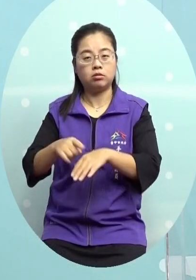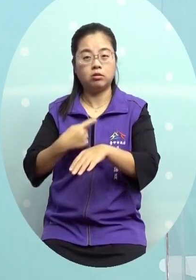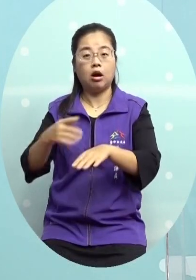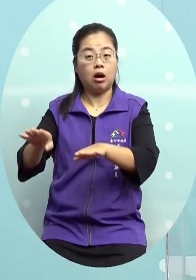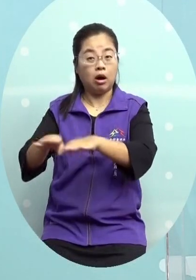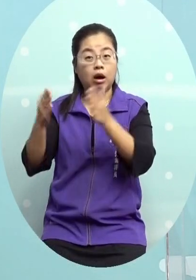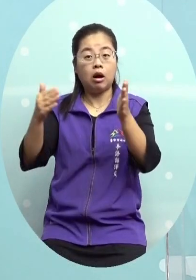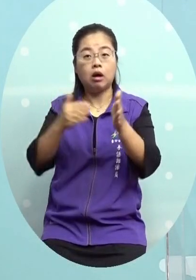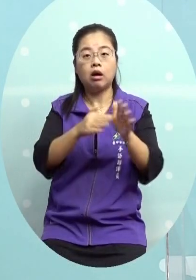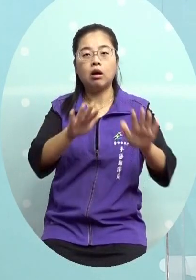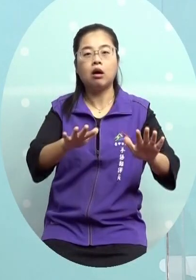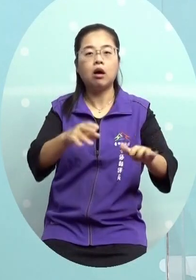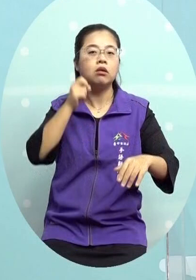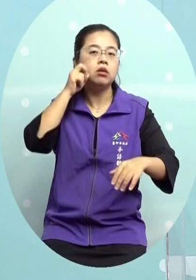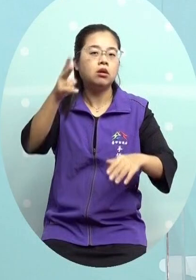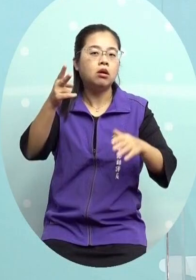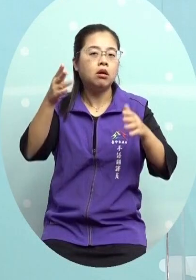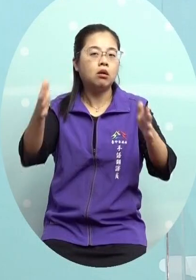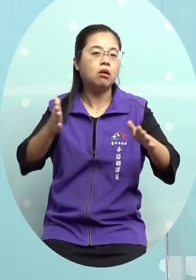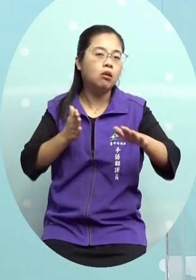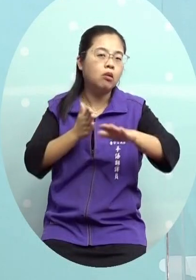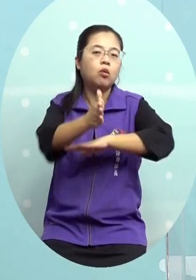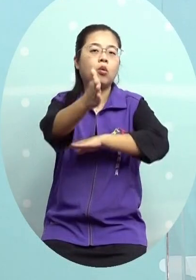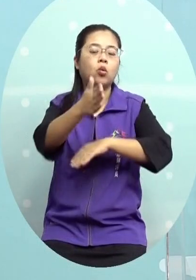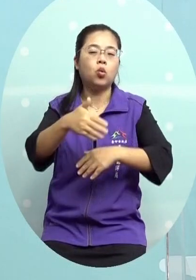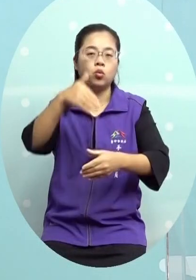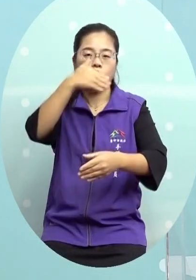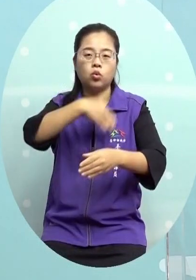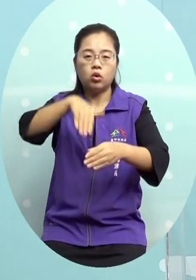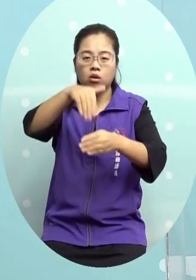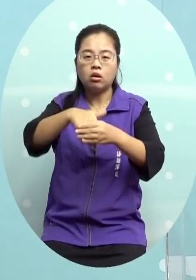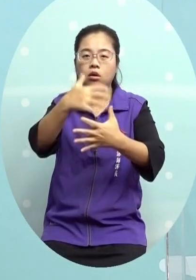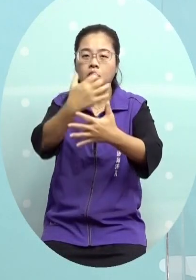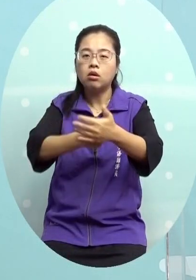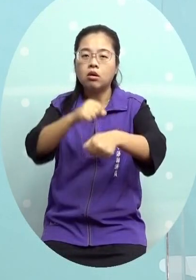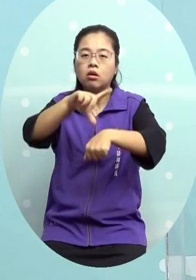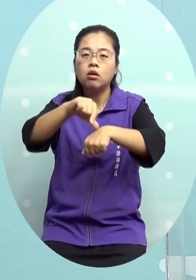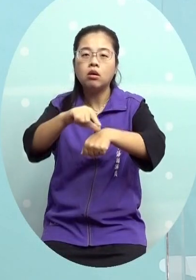在已经超过两个月的时间，